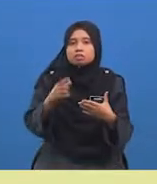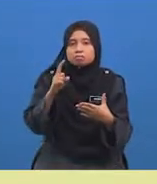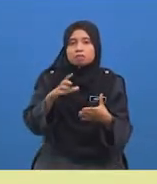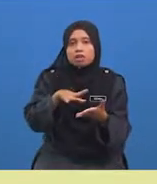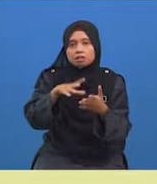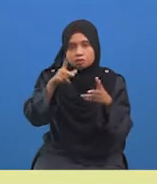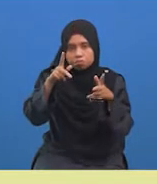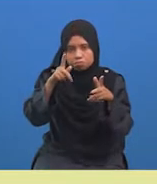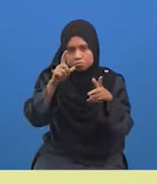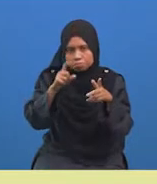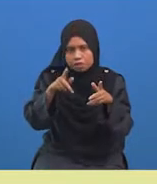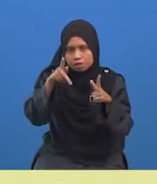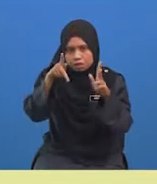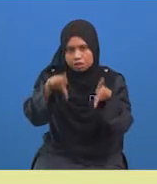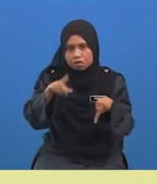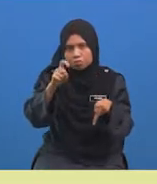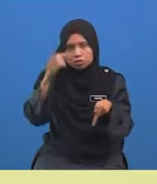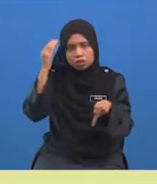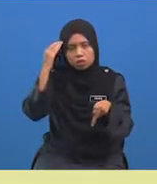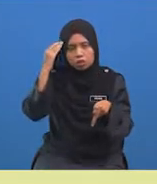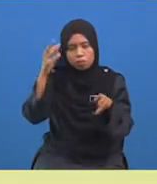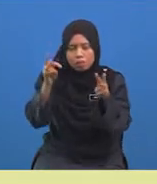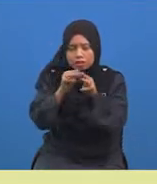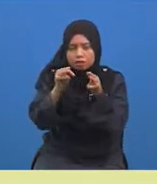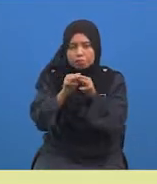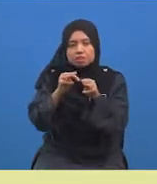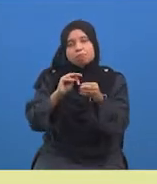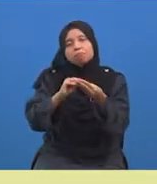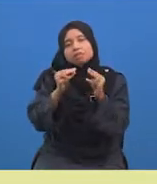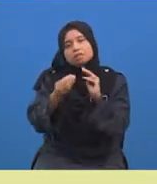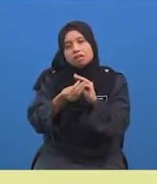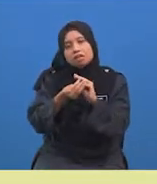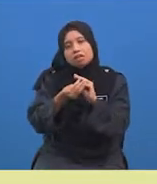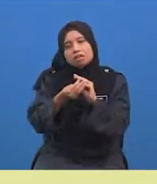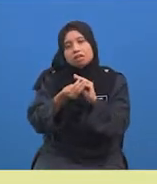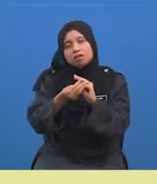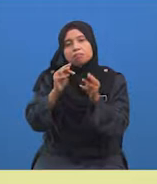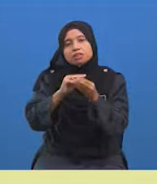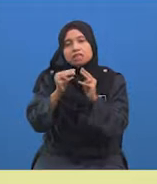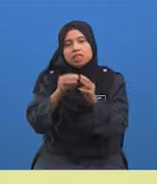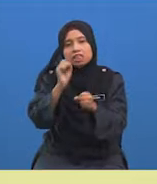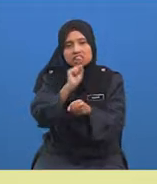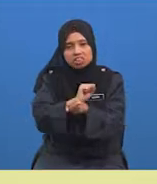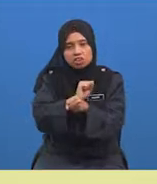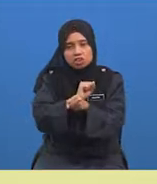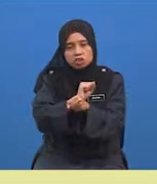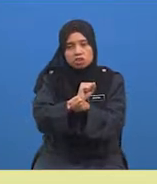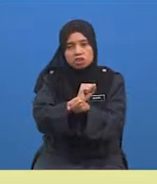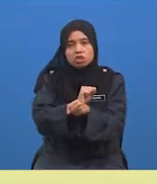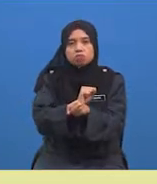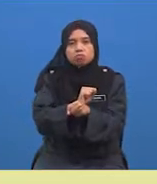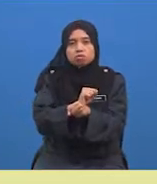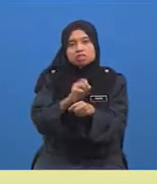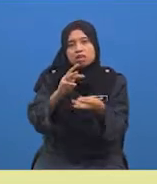perlu tahu, pekerja yang menghadapi berbagai masalah, sama ada masalah kerja, hubungan sosial atau